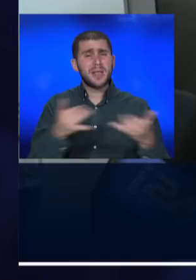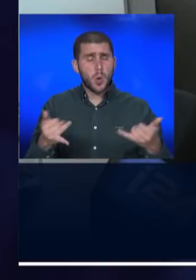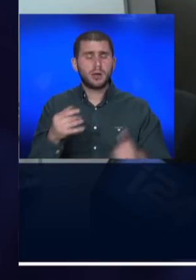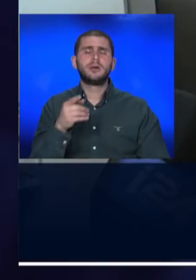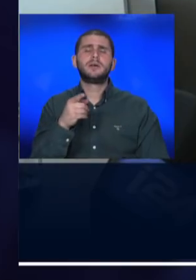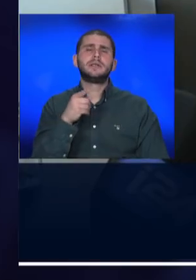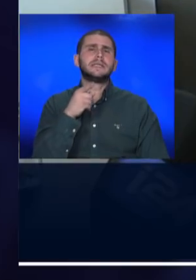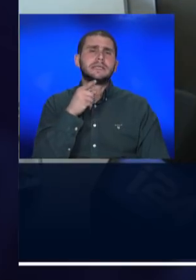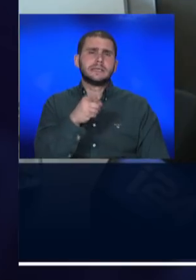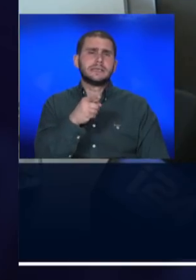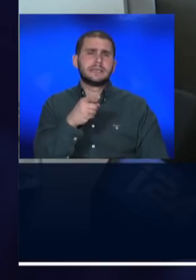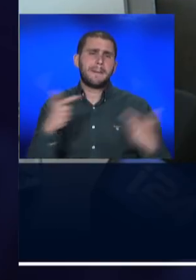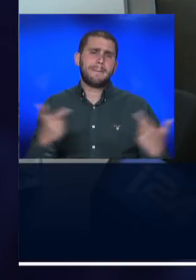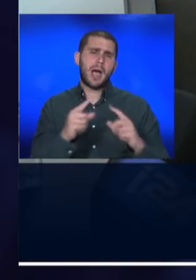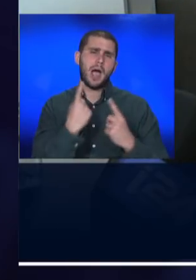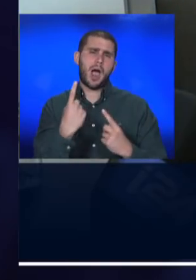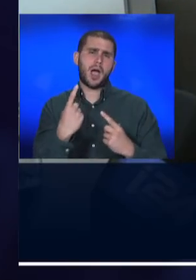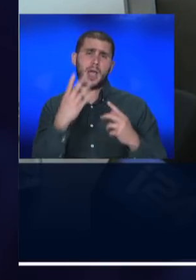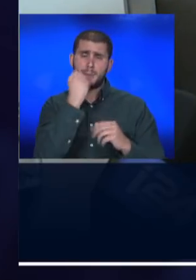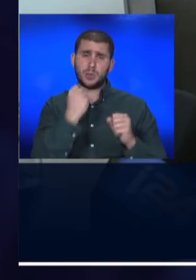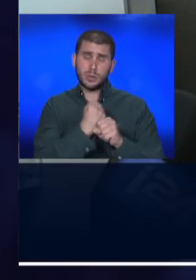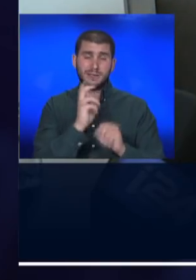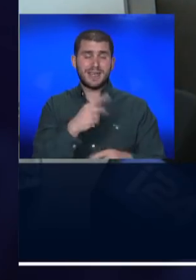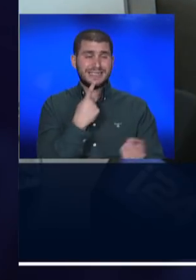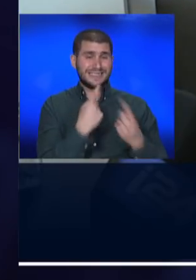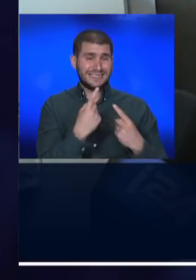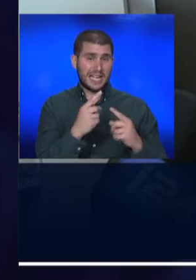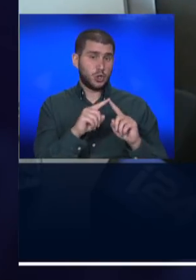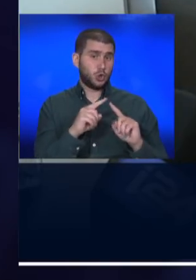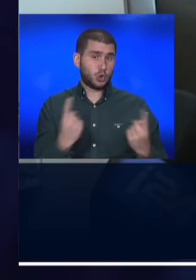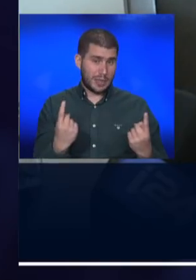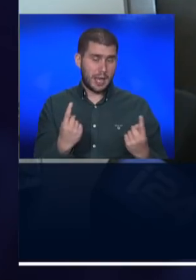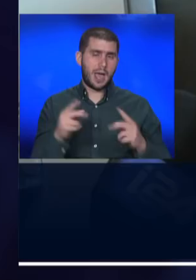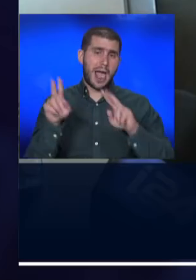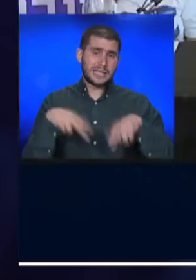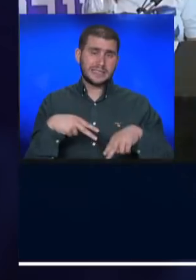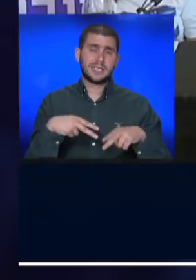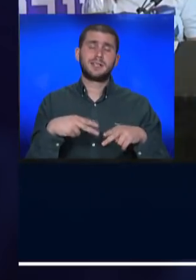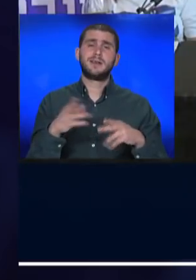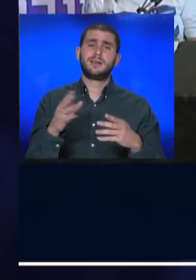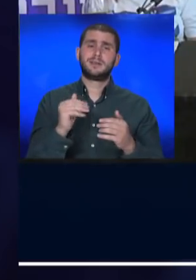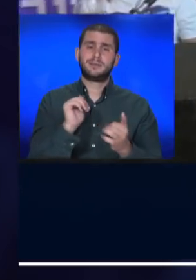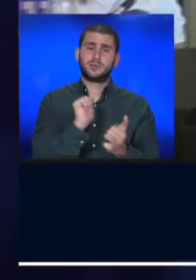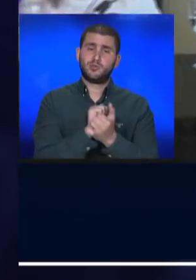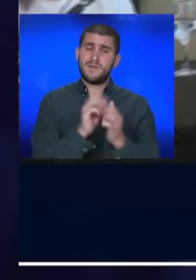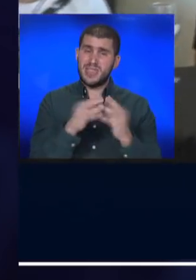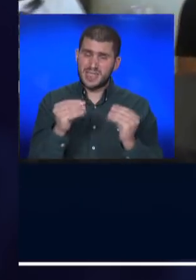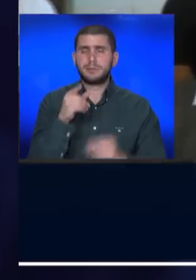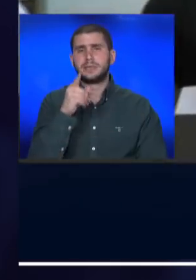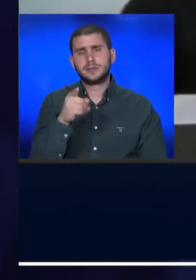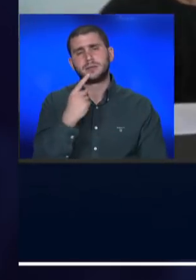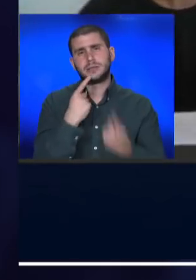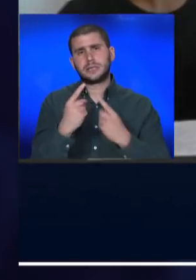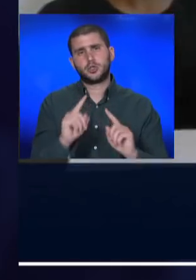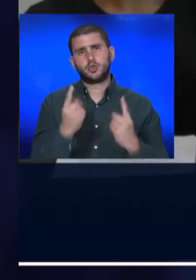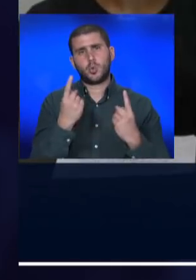אחת שחמאס מנהל. והרובד של השיח האחר, החזרת השבויים והנעדרים, הוא שיח שמתנהל ברובד